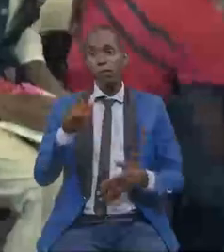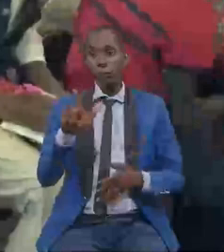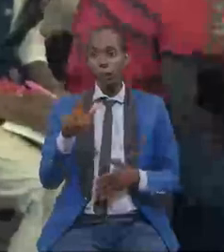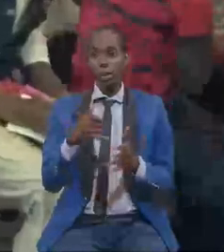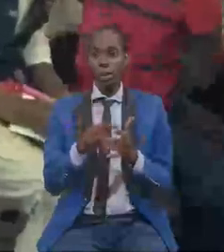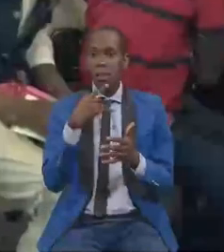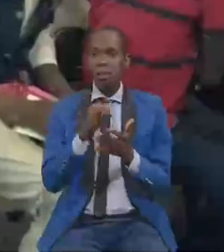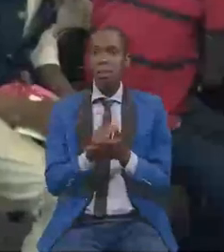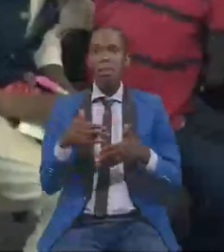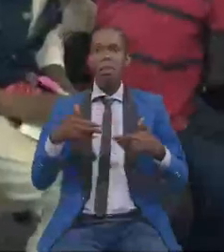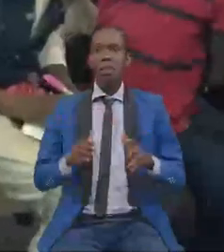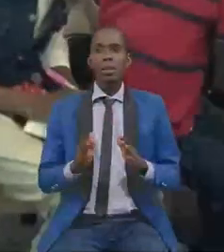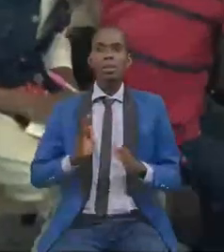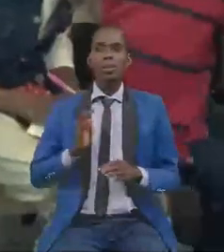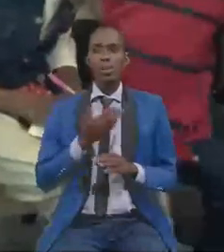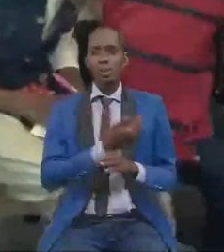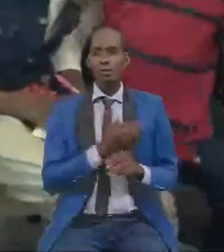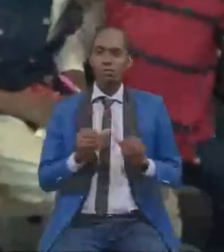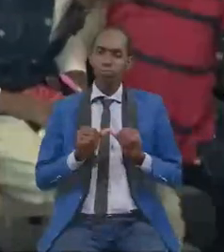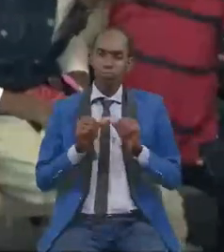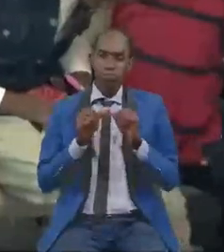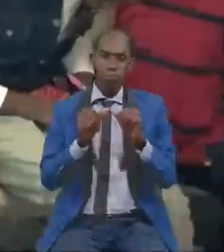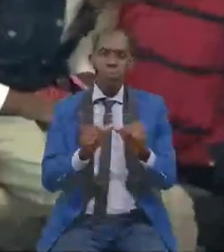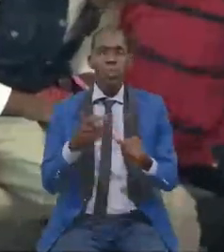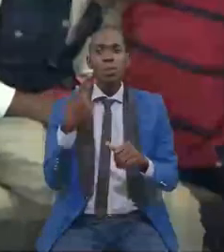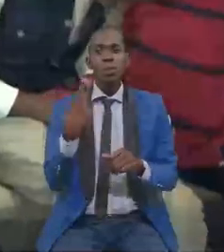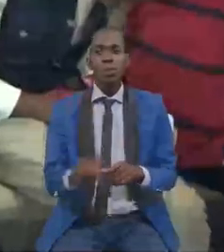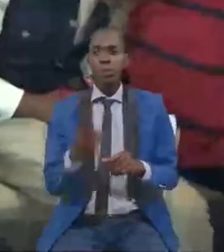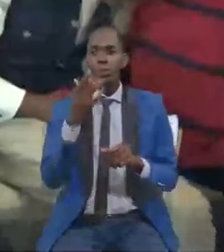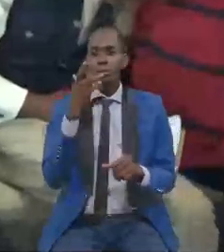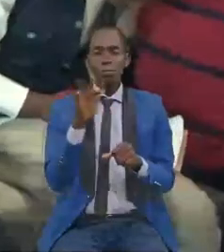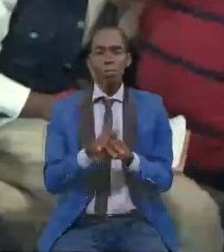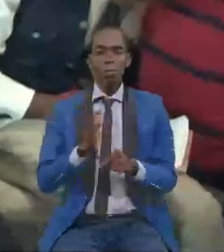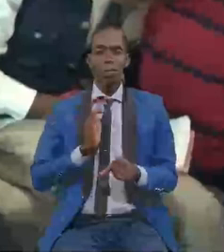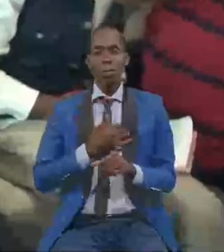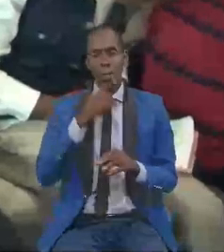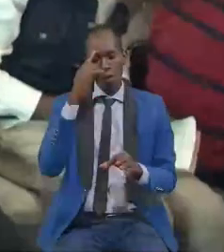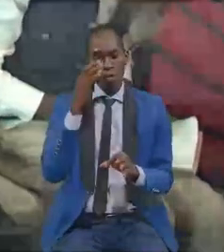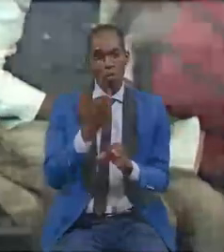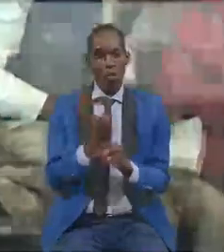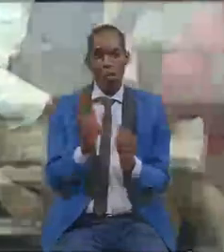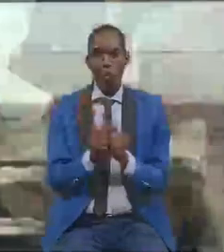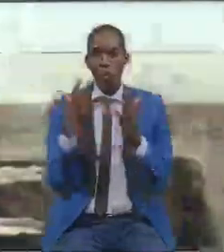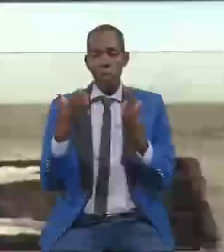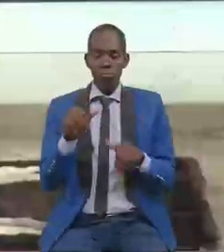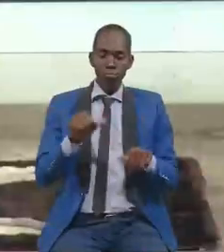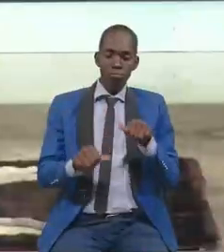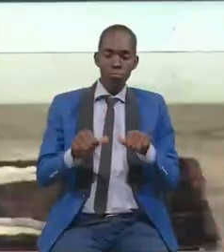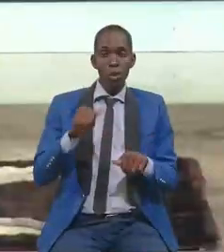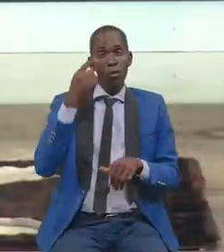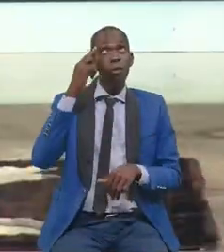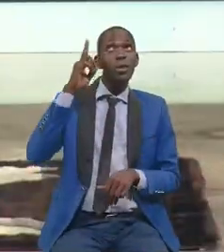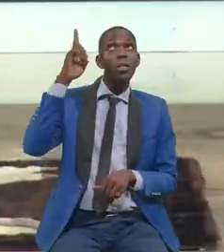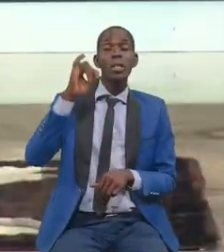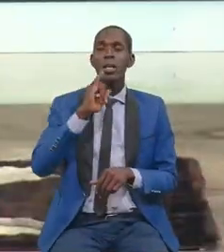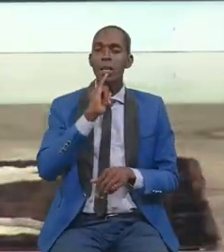fermement la profession de notre espérance, car celui qui a fait la promesse